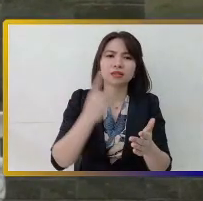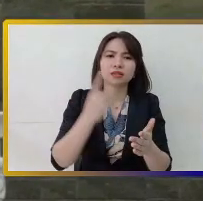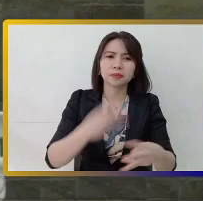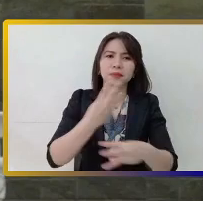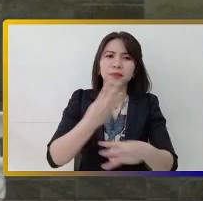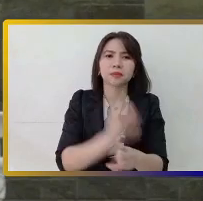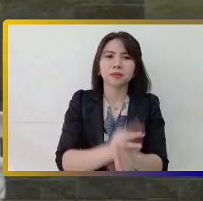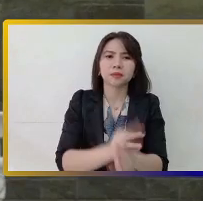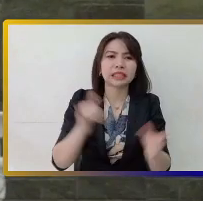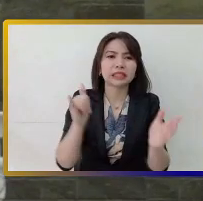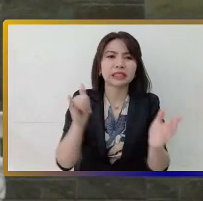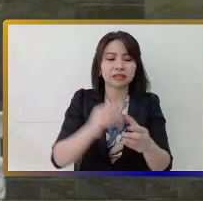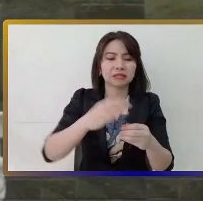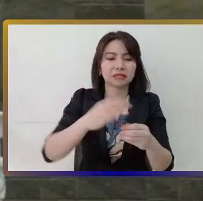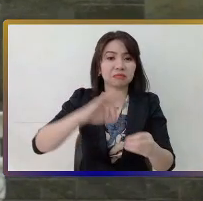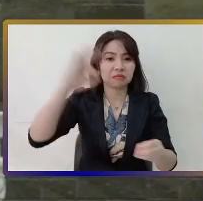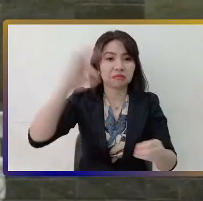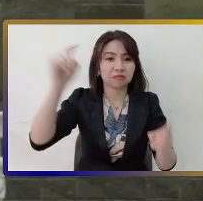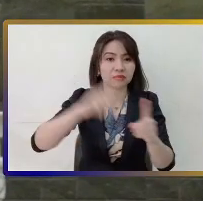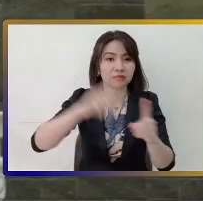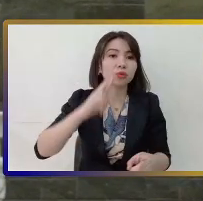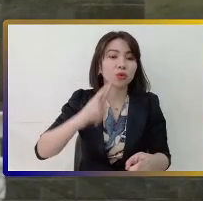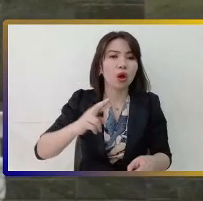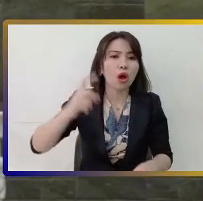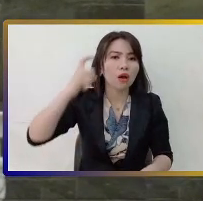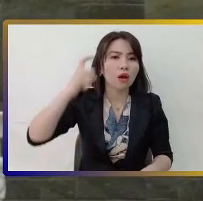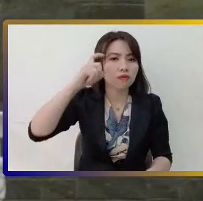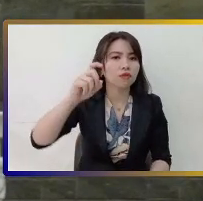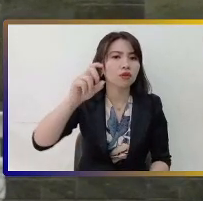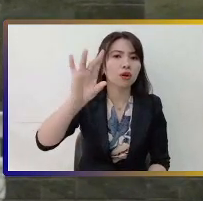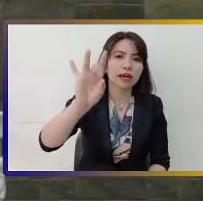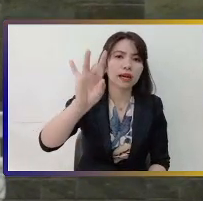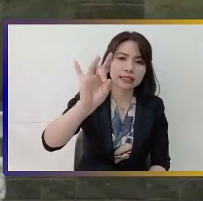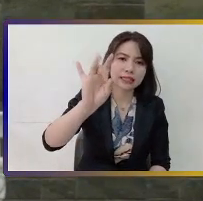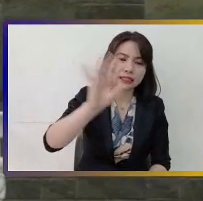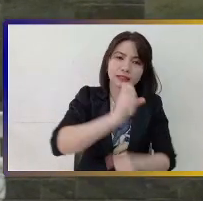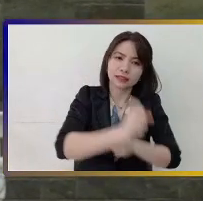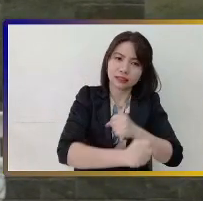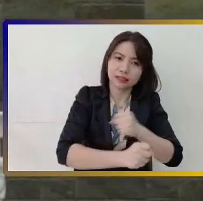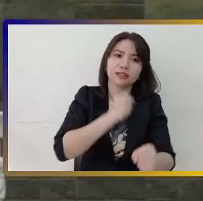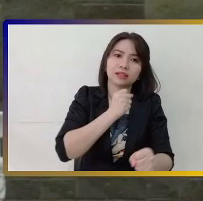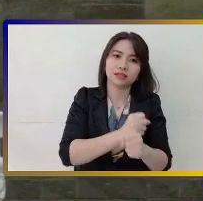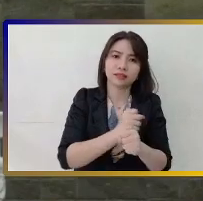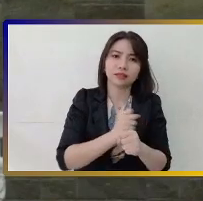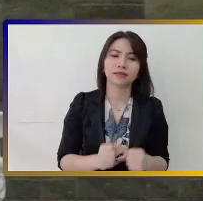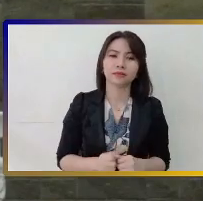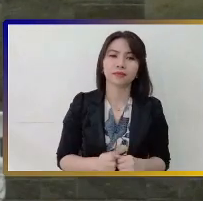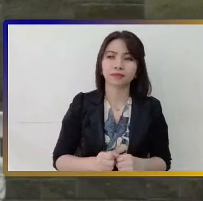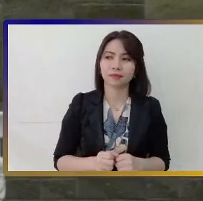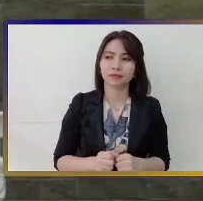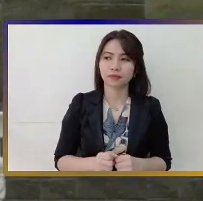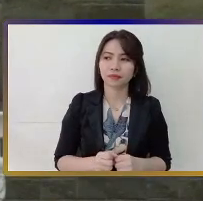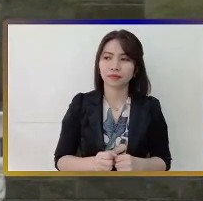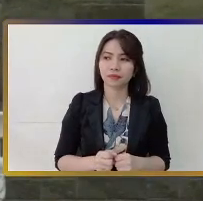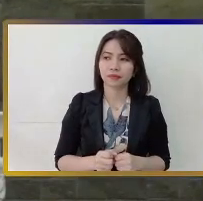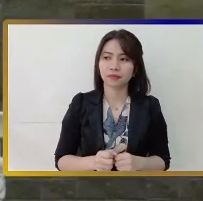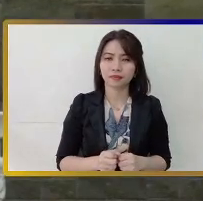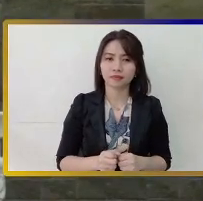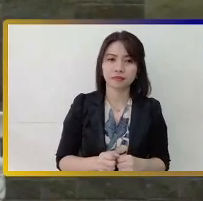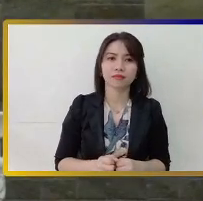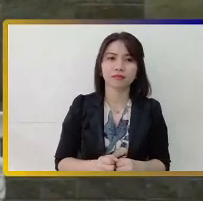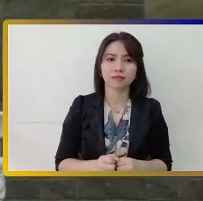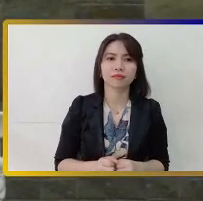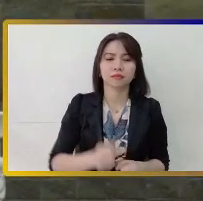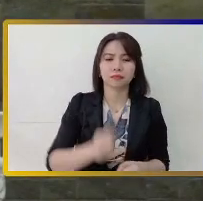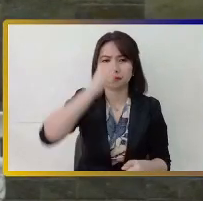Alright? Do you understand? For 18 years, kapatid, for 18 years, you see, tandaan po